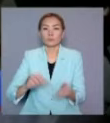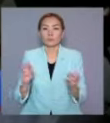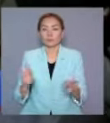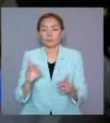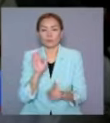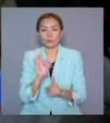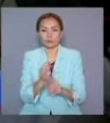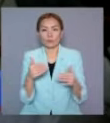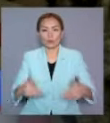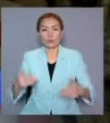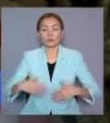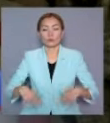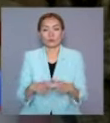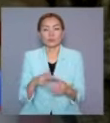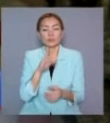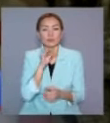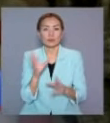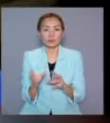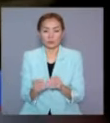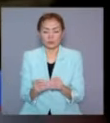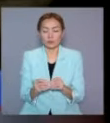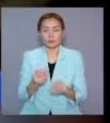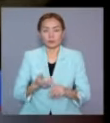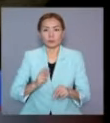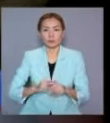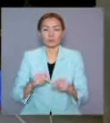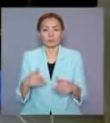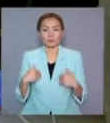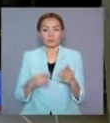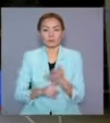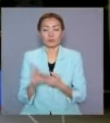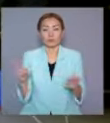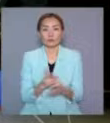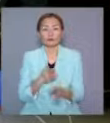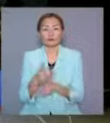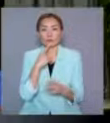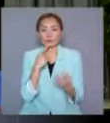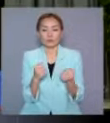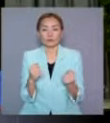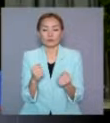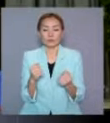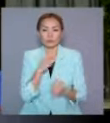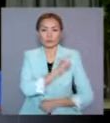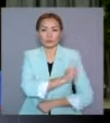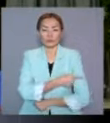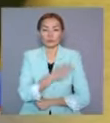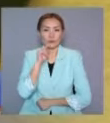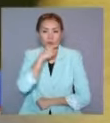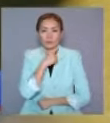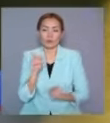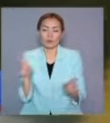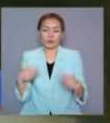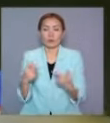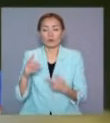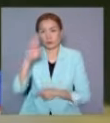өткізудегі басты мотиві колледж қабырғасындағы студенттерді адалдықтың ақ жолына бастау. Іргесі берік, әлеуеті мықты,